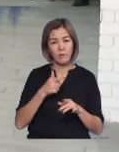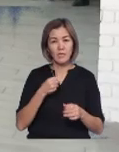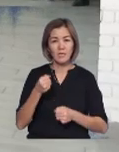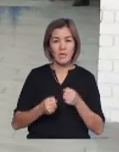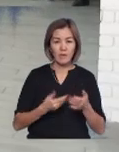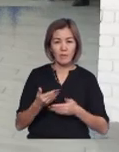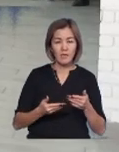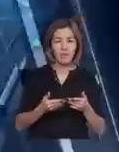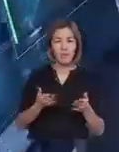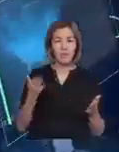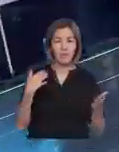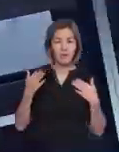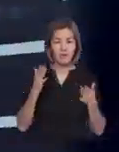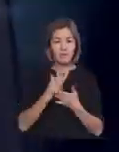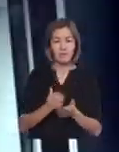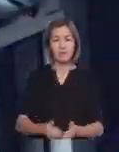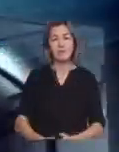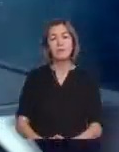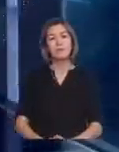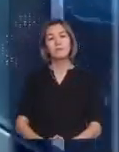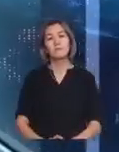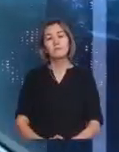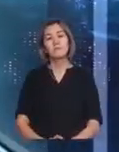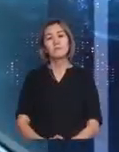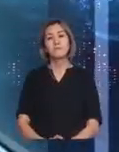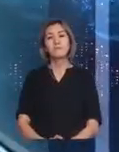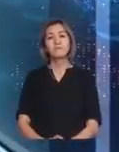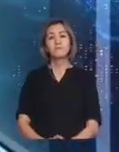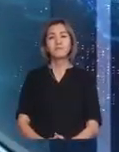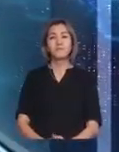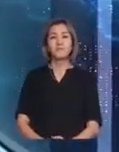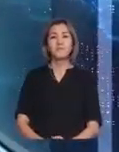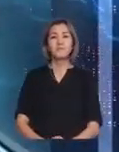фитнес. Надежда Белова, Абзал Нусипов, телерадиокомпания ЖТСУ.